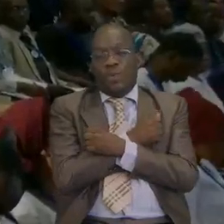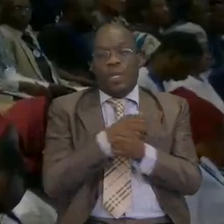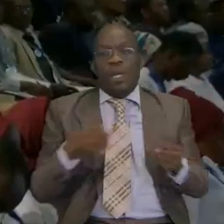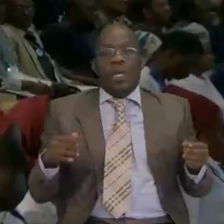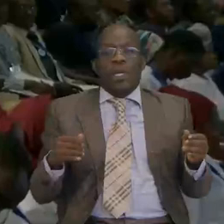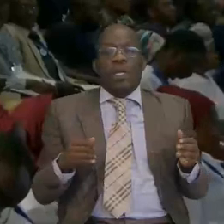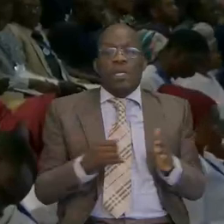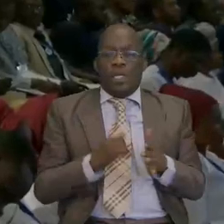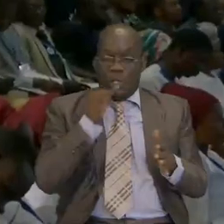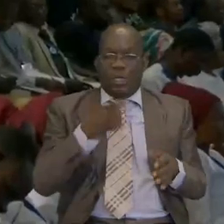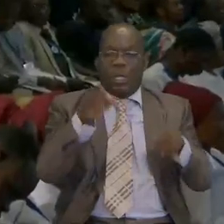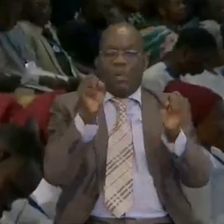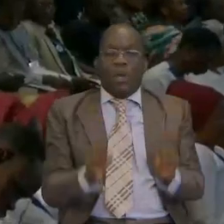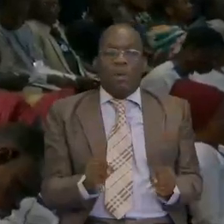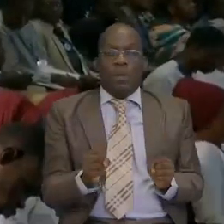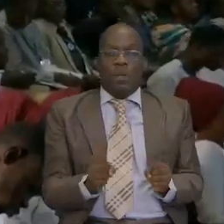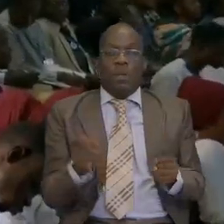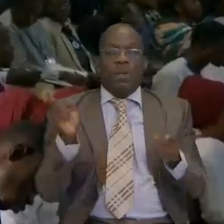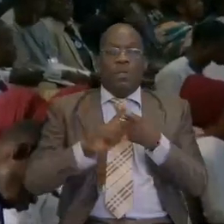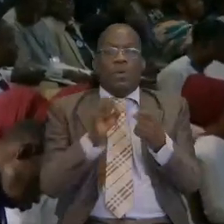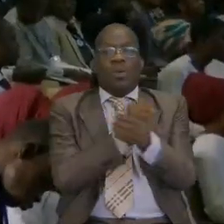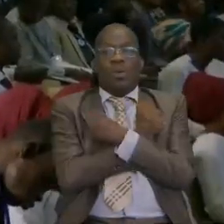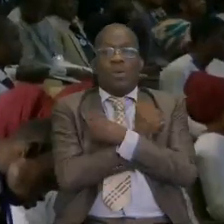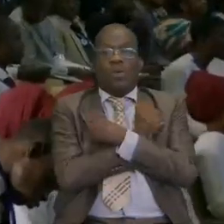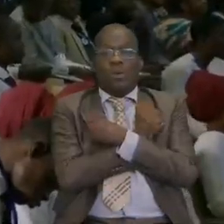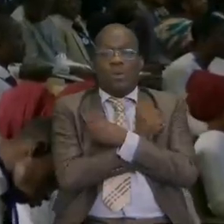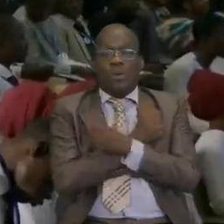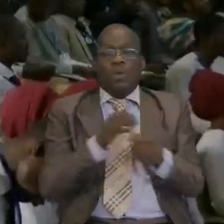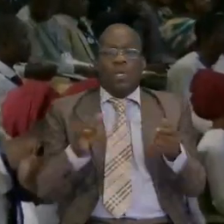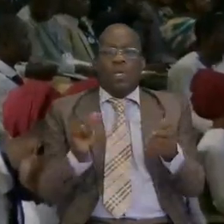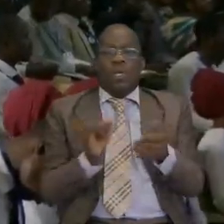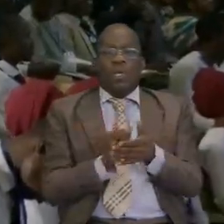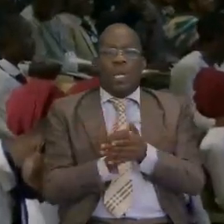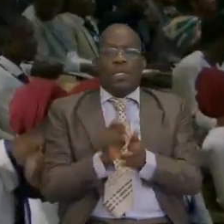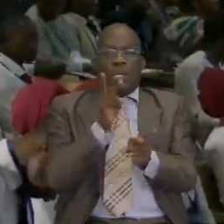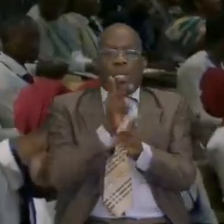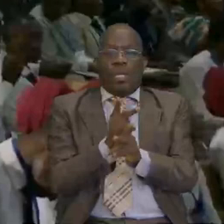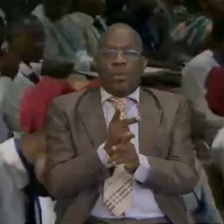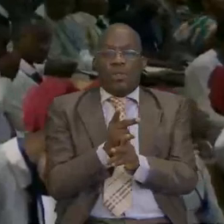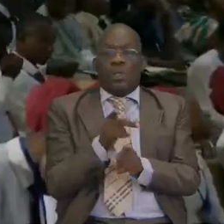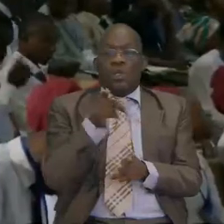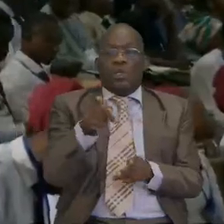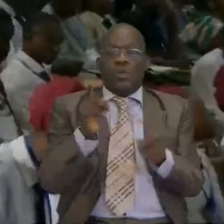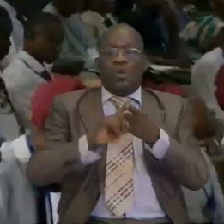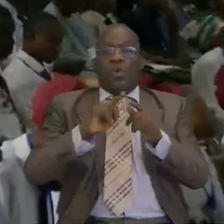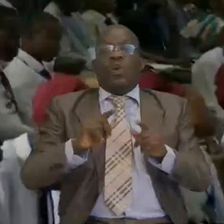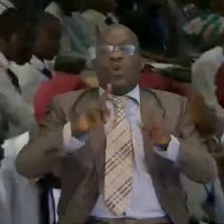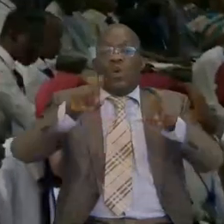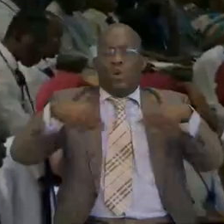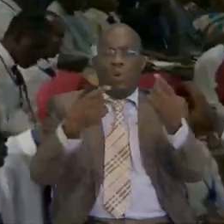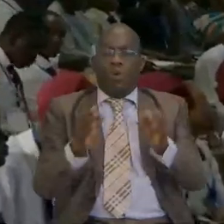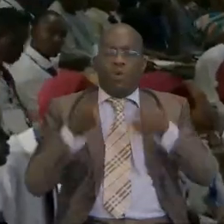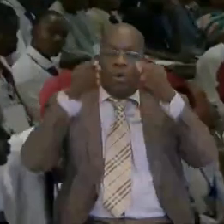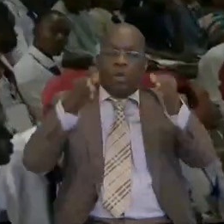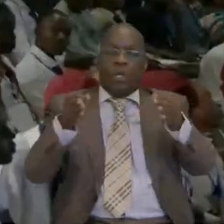C'est la puissance pour aimer qui te permet de continuer. Et tu dis comme